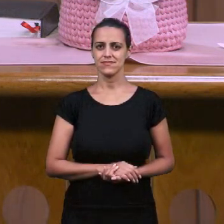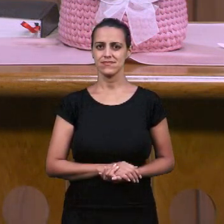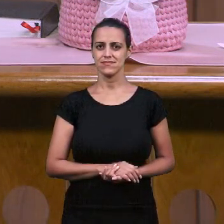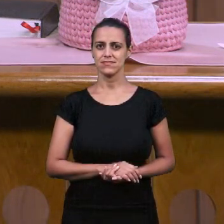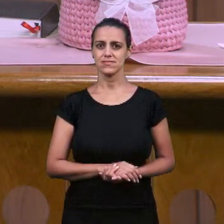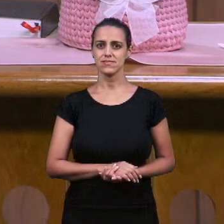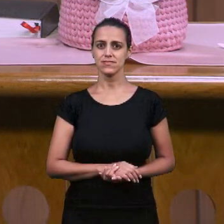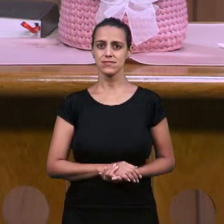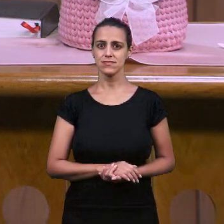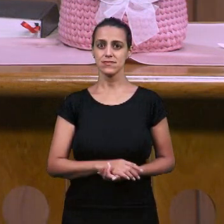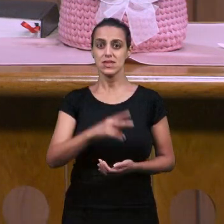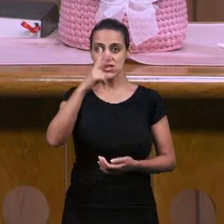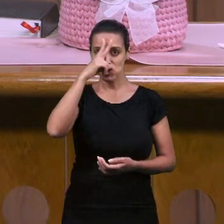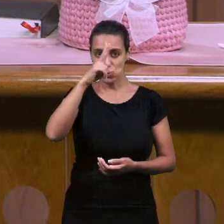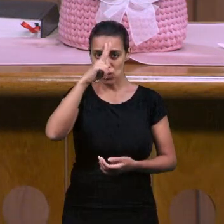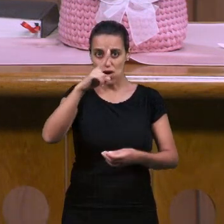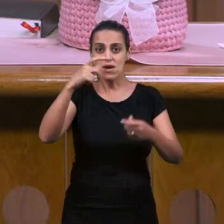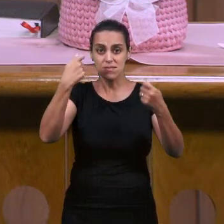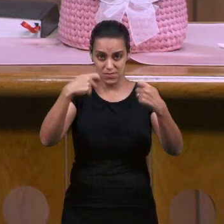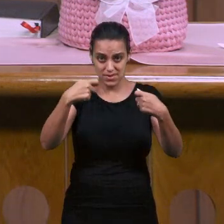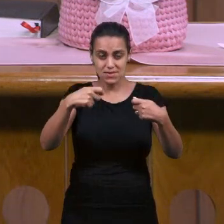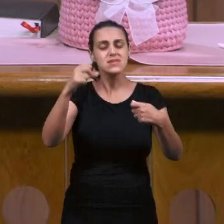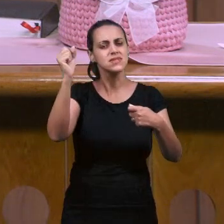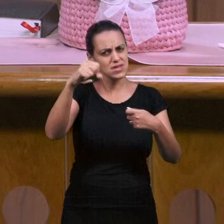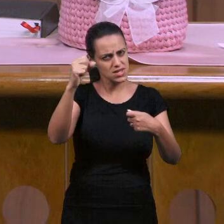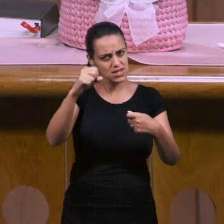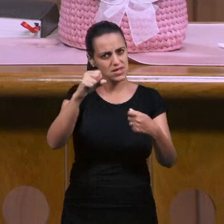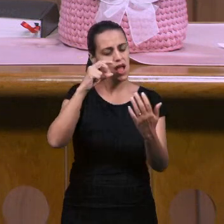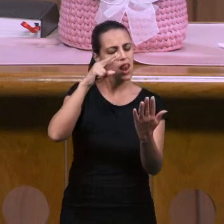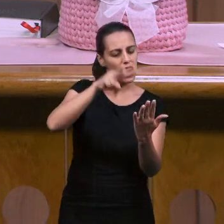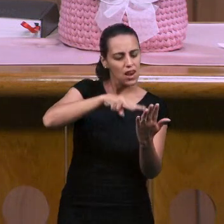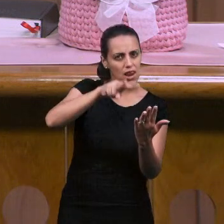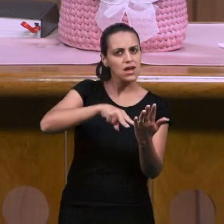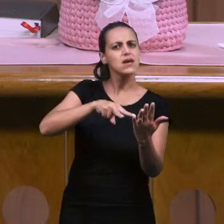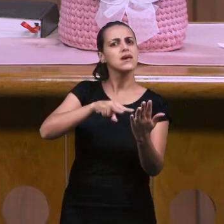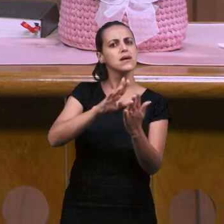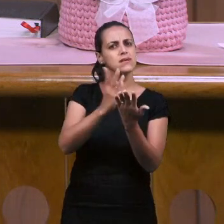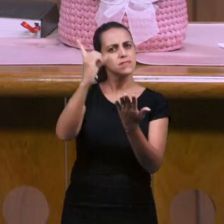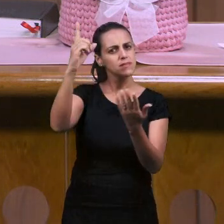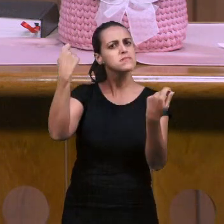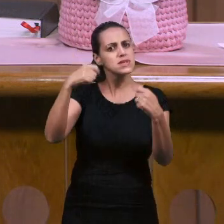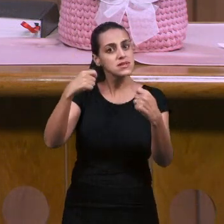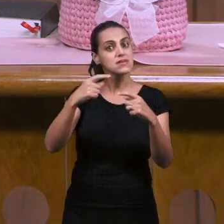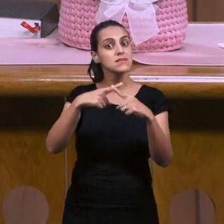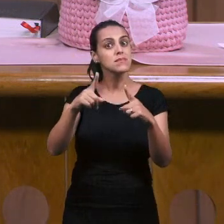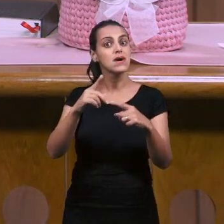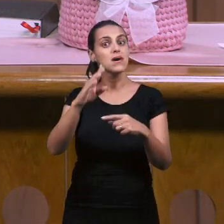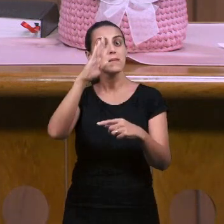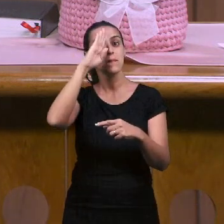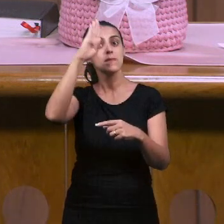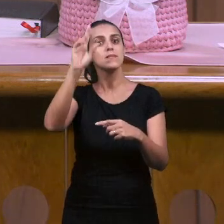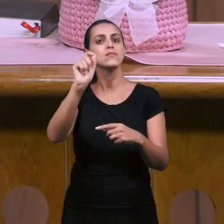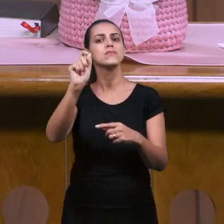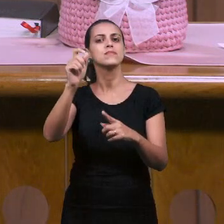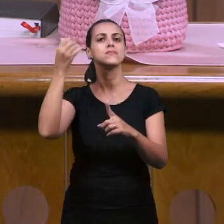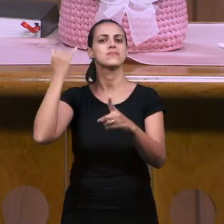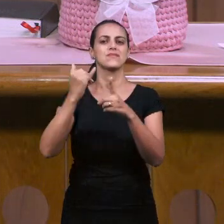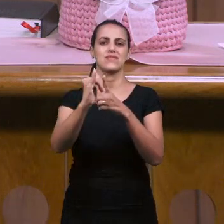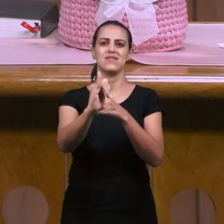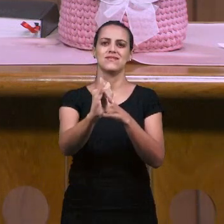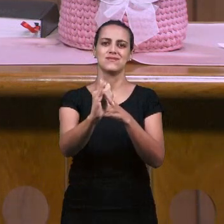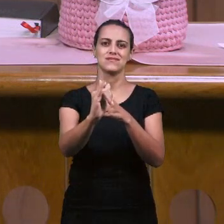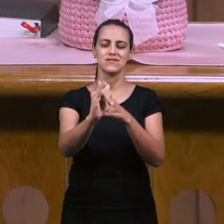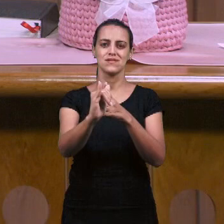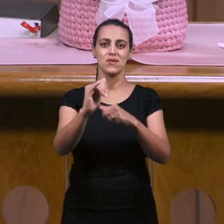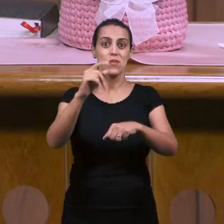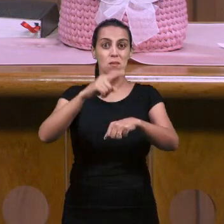Il est nécessaire d'avoir l'histoire, la Bible, c'est nécessaire. Mais on doit connaître le prophétique, ce qui est pour le